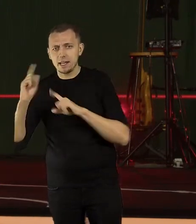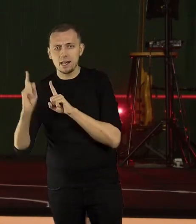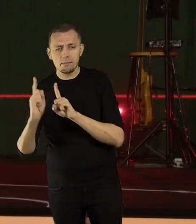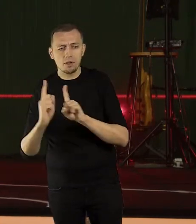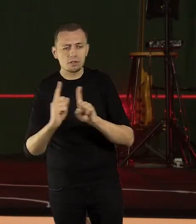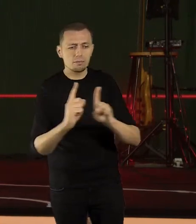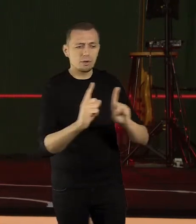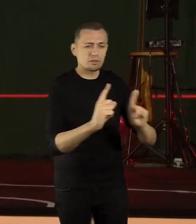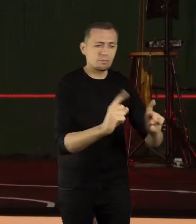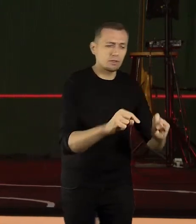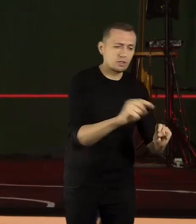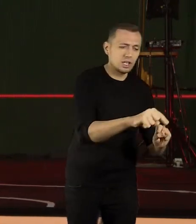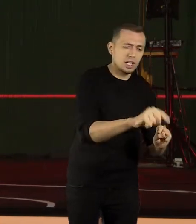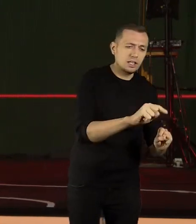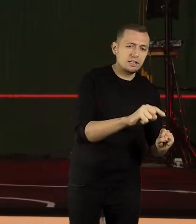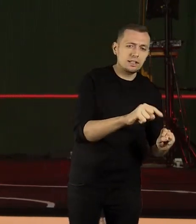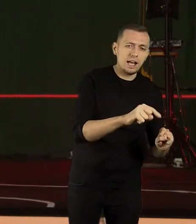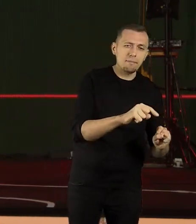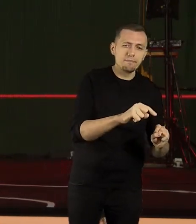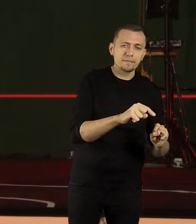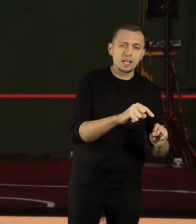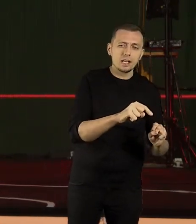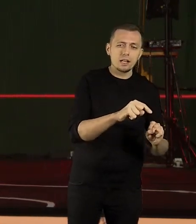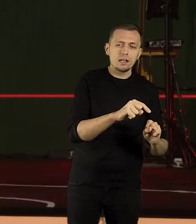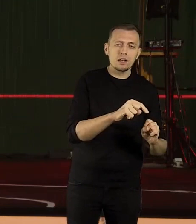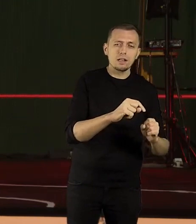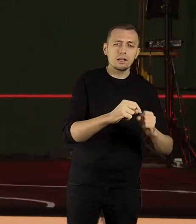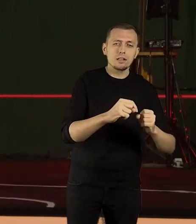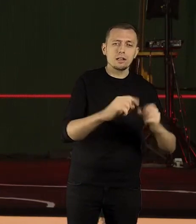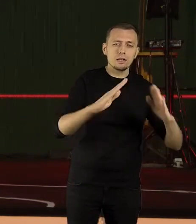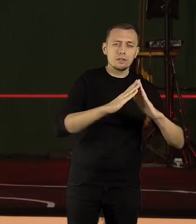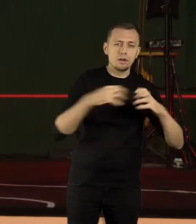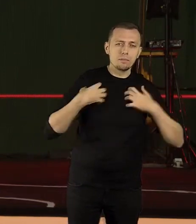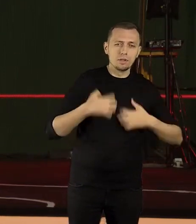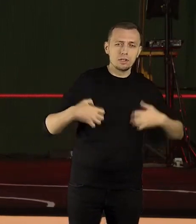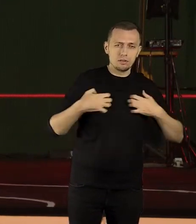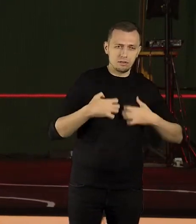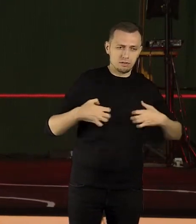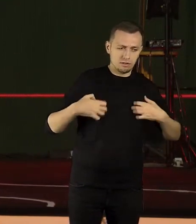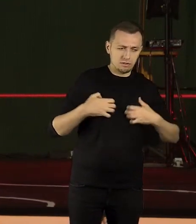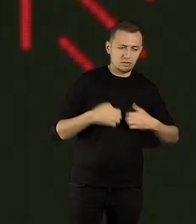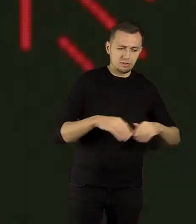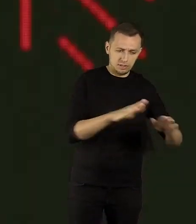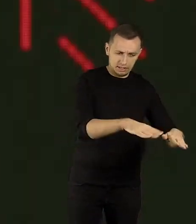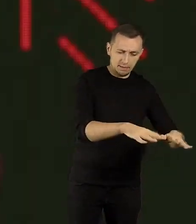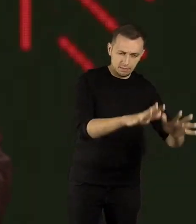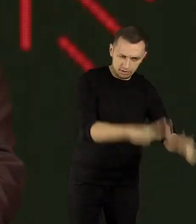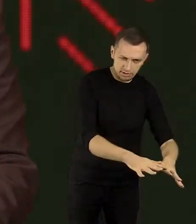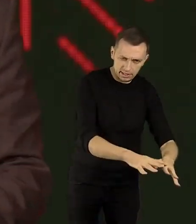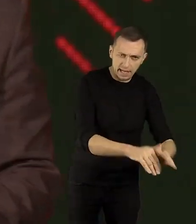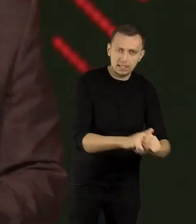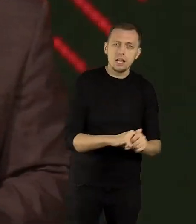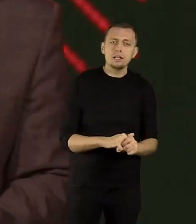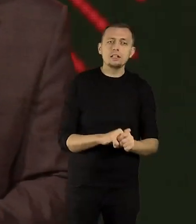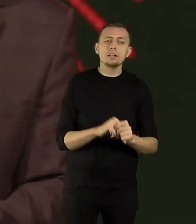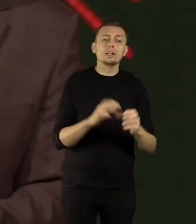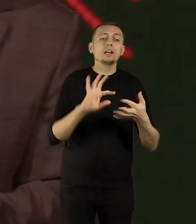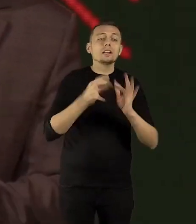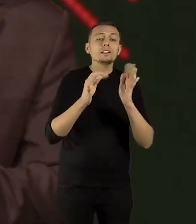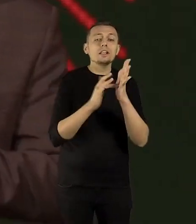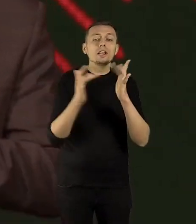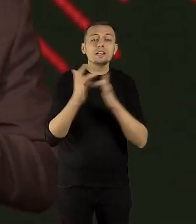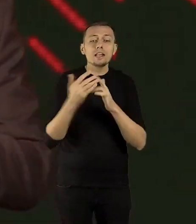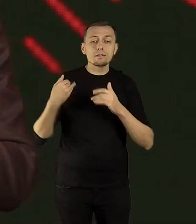co to jest koryto dla owiec. I wiem, jak pachnie w owczarni, jeśli to można nazwać